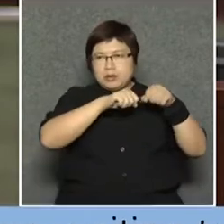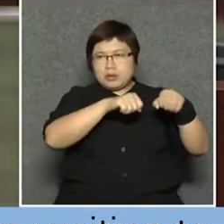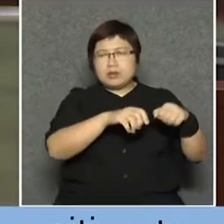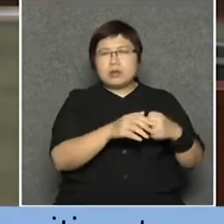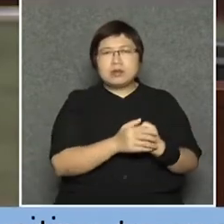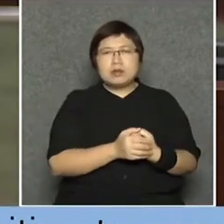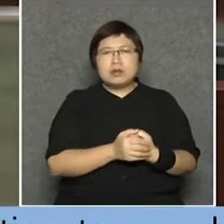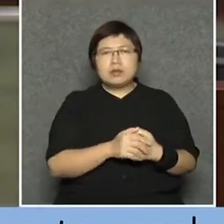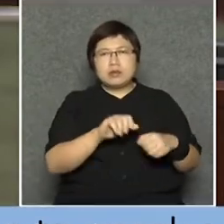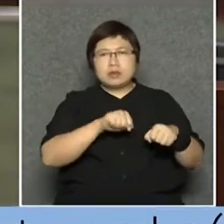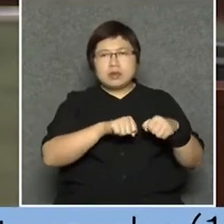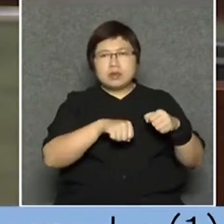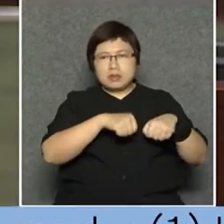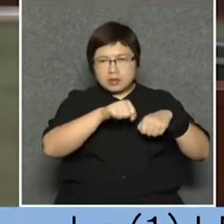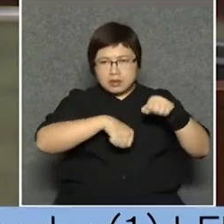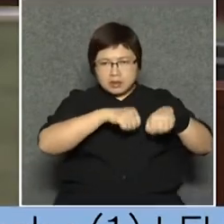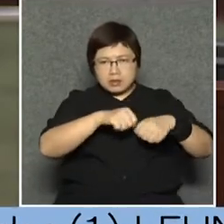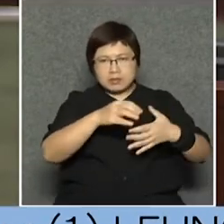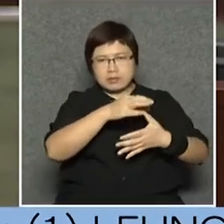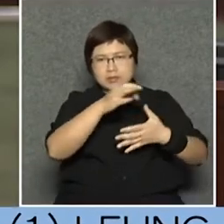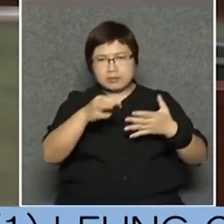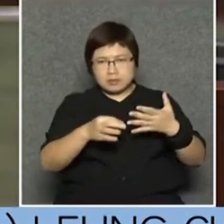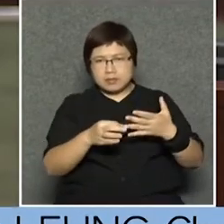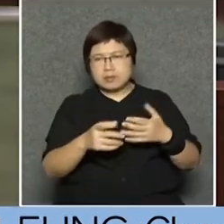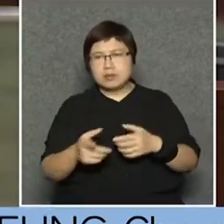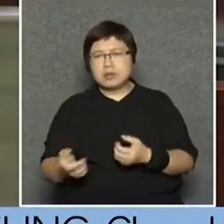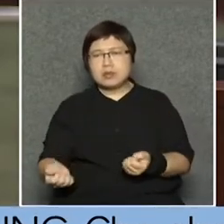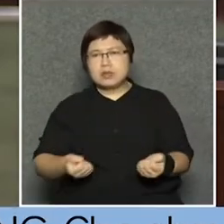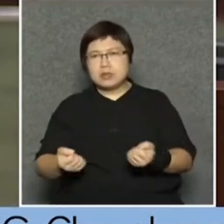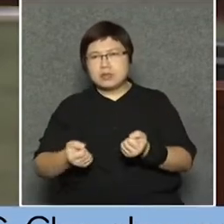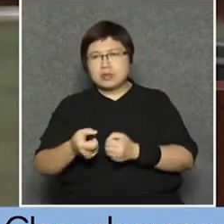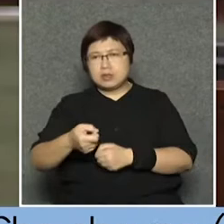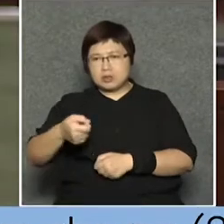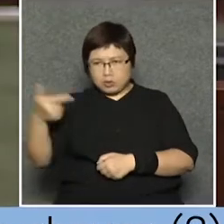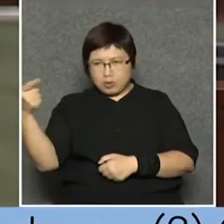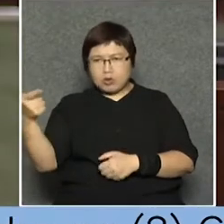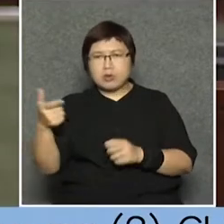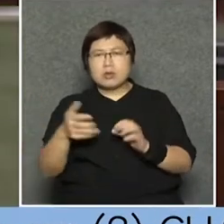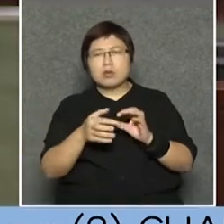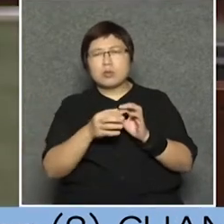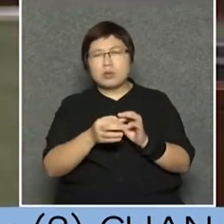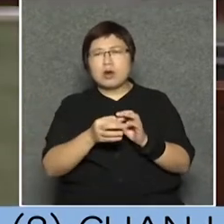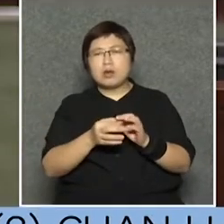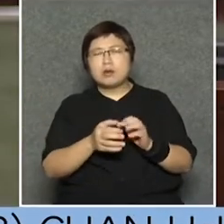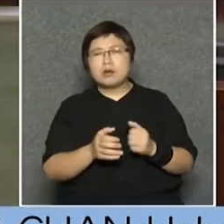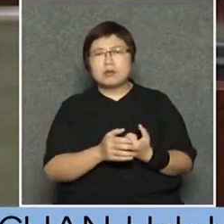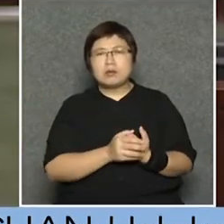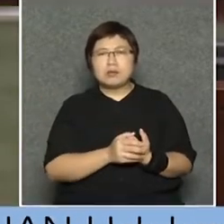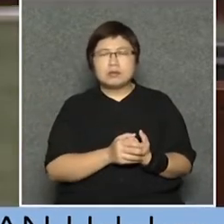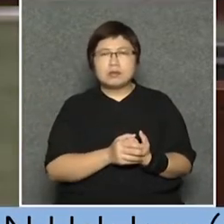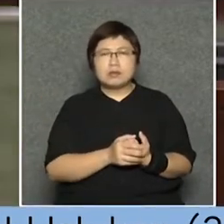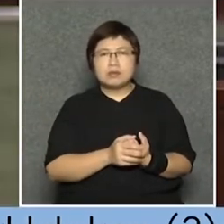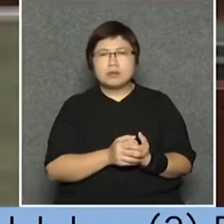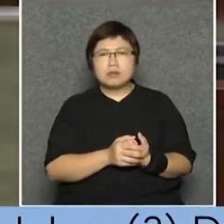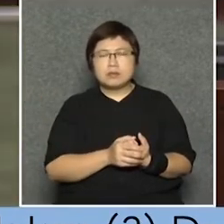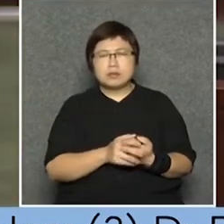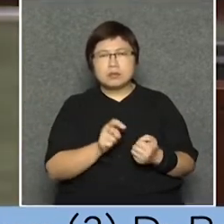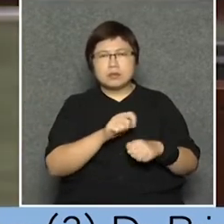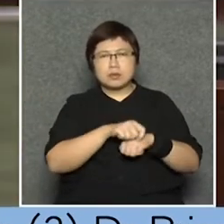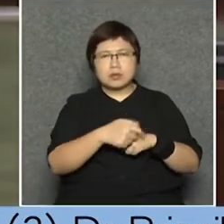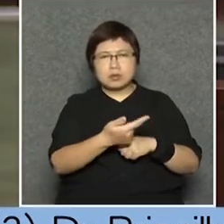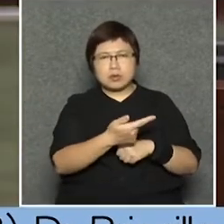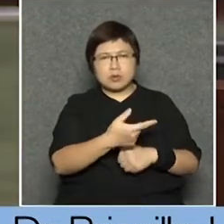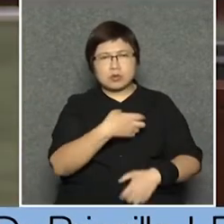跟汽車的興起有關，是吧？當很多國家覺得，